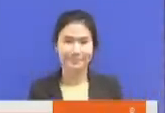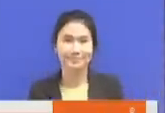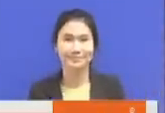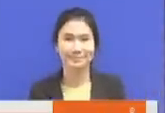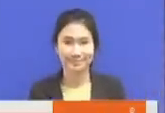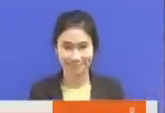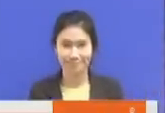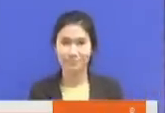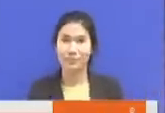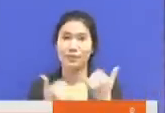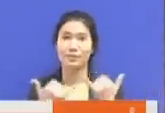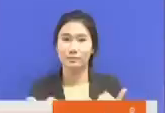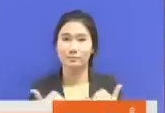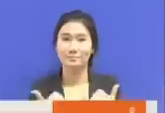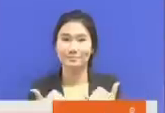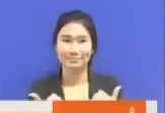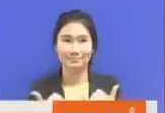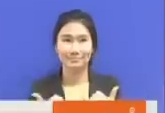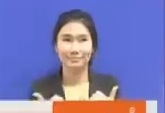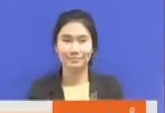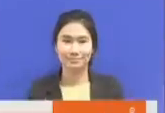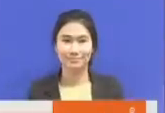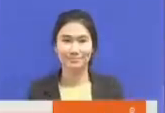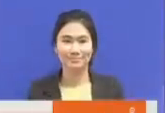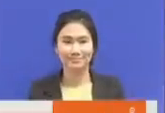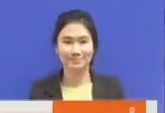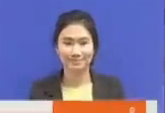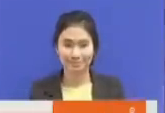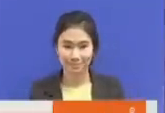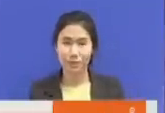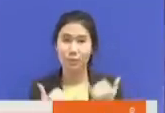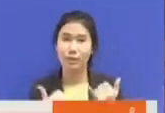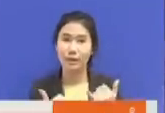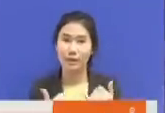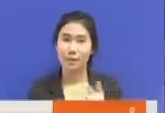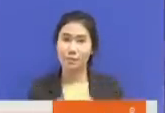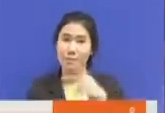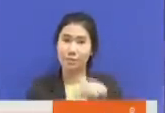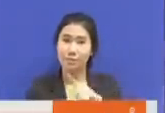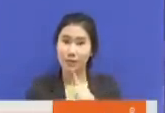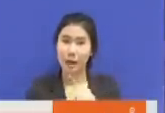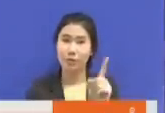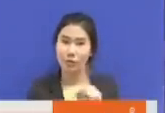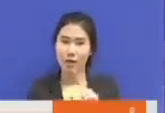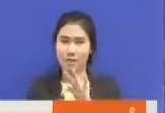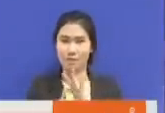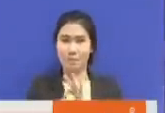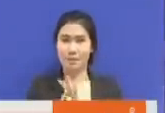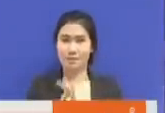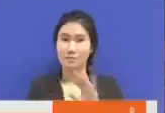วันนี้นะครับหมอช้างฝ้าสมาชิกหลาย